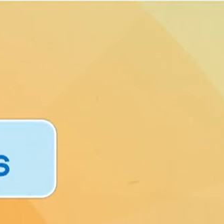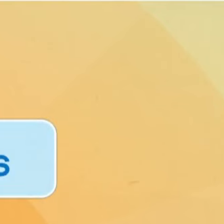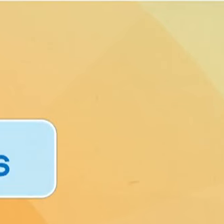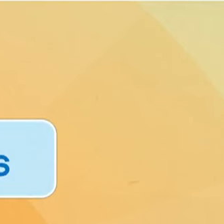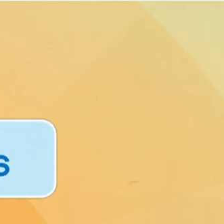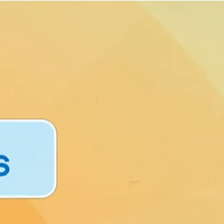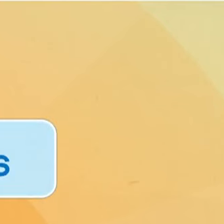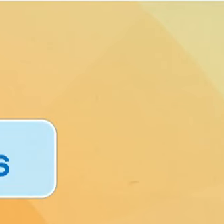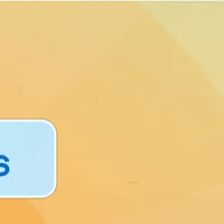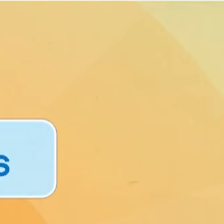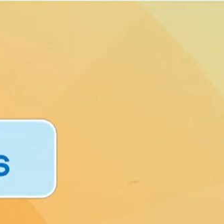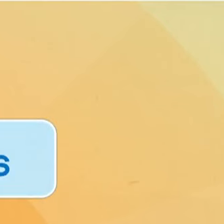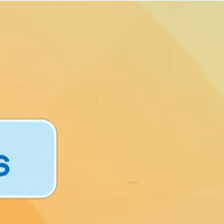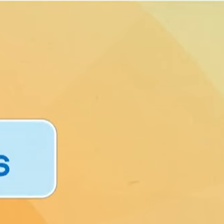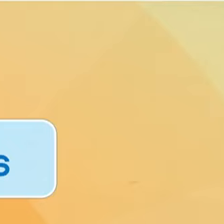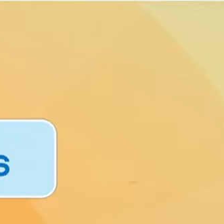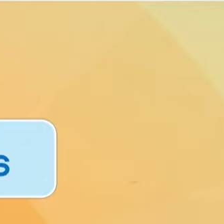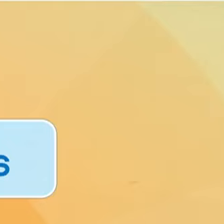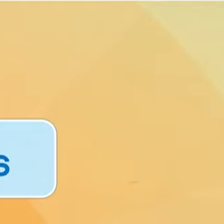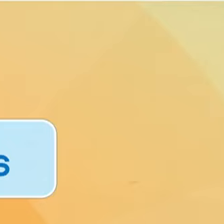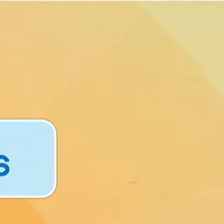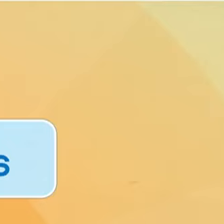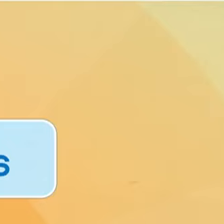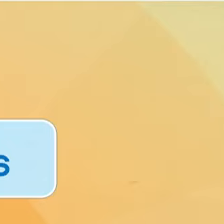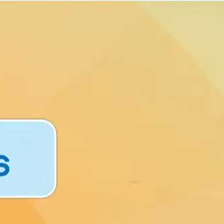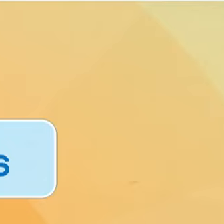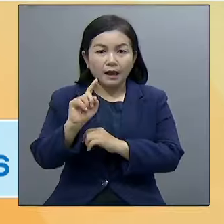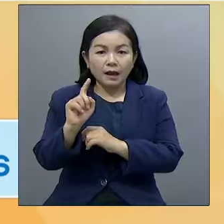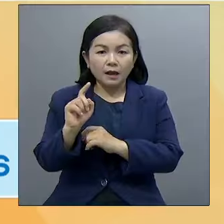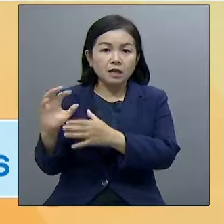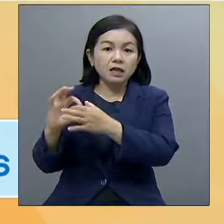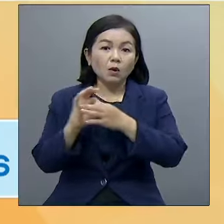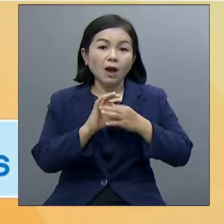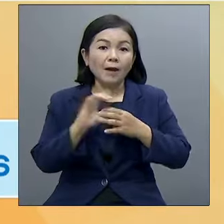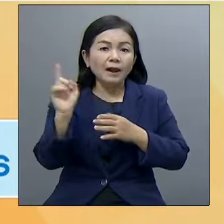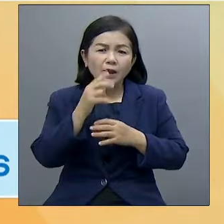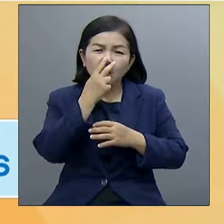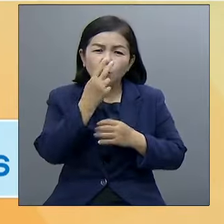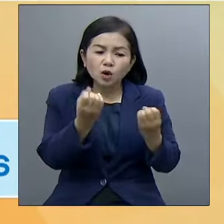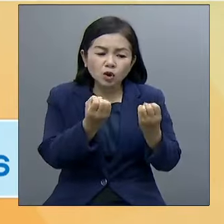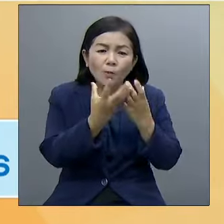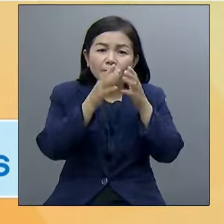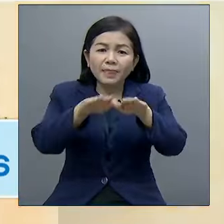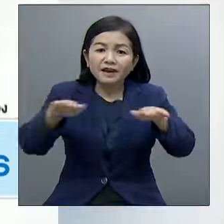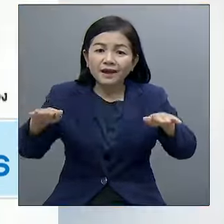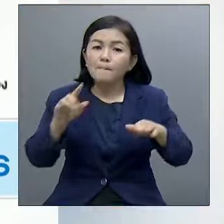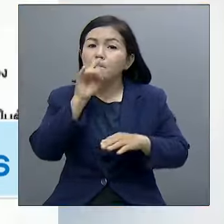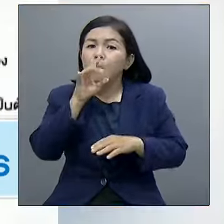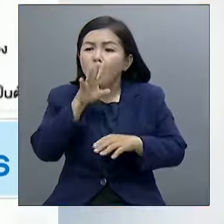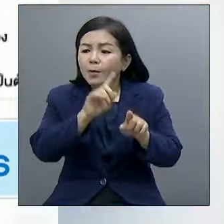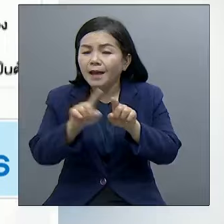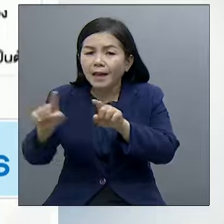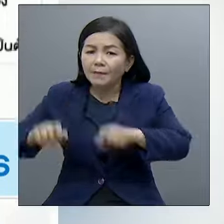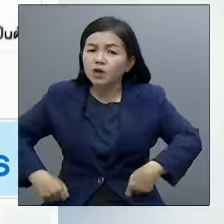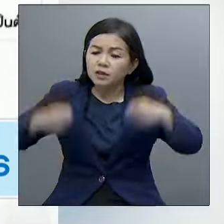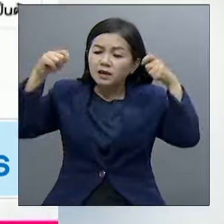ฎหมายฉบับนี้เนี่ยเอาง่ายๆเลยว่าถ้าในเรื่องของการที่การกระทำที่มันดูเหมือนแบบลามกอนาจารเนี่ยนะครับคือเด็กเนี่ยต้องเข้า